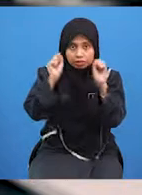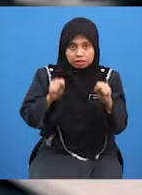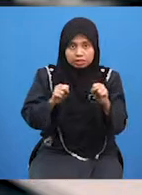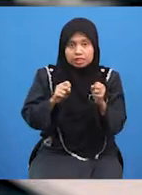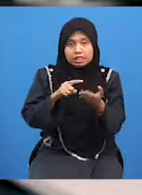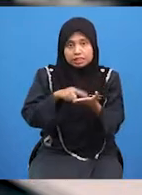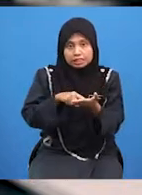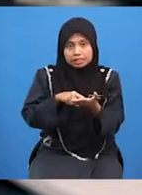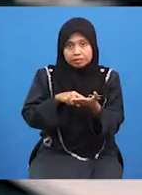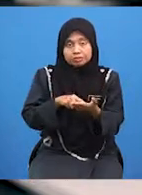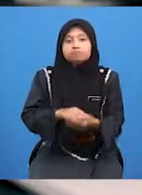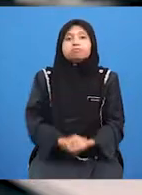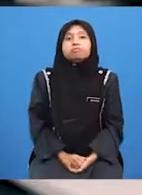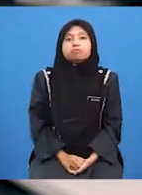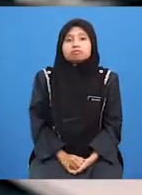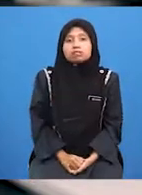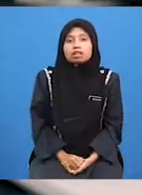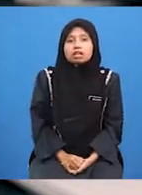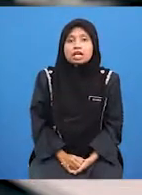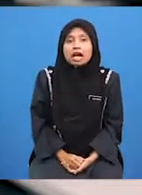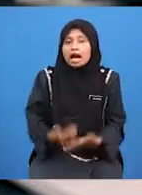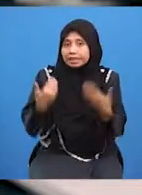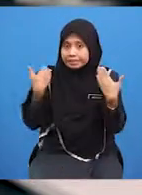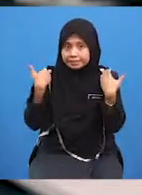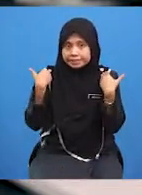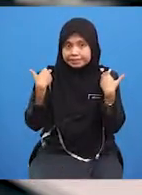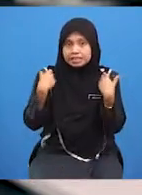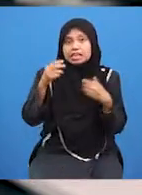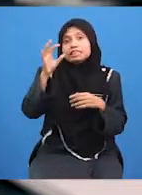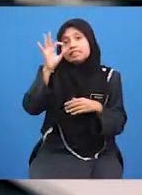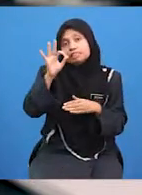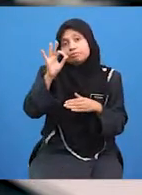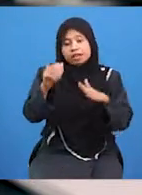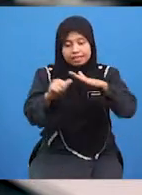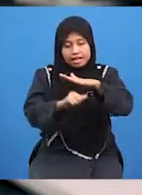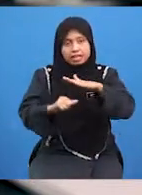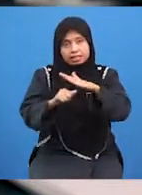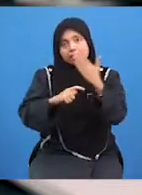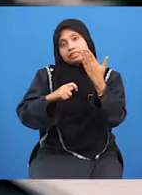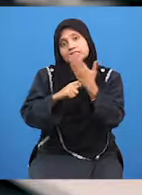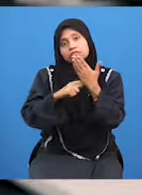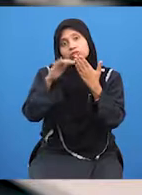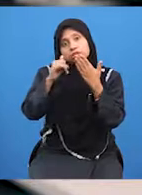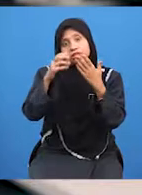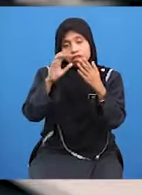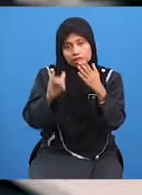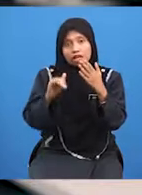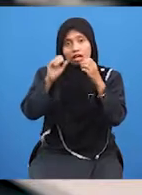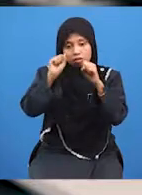dan teknologi sekolah menengah, terdapat 9 asas teknologi yang